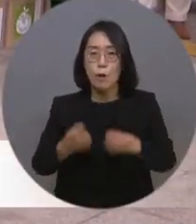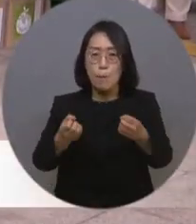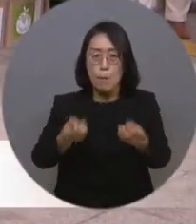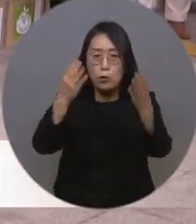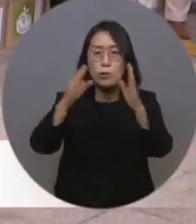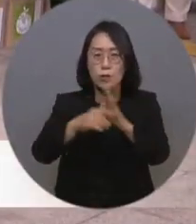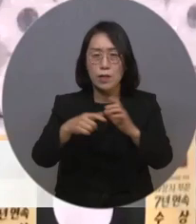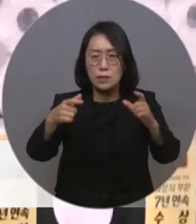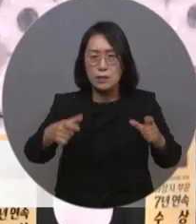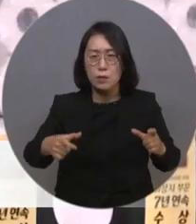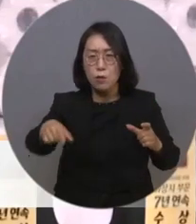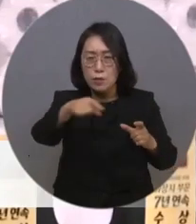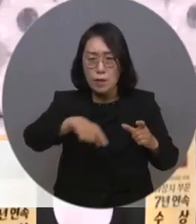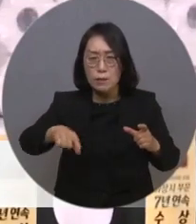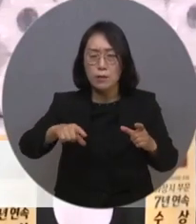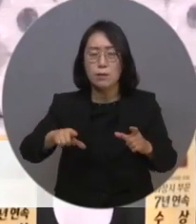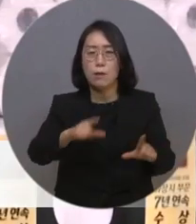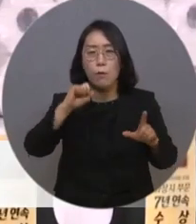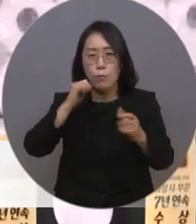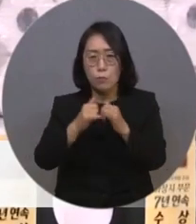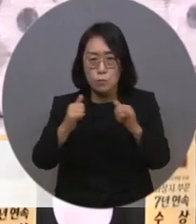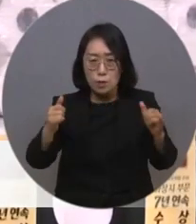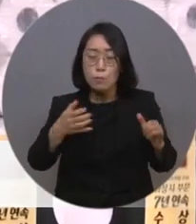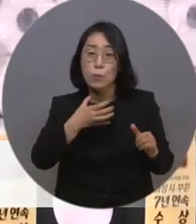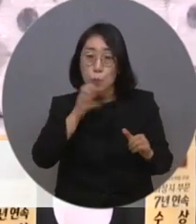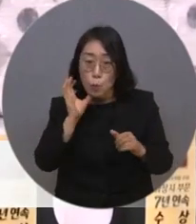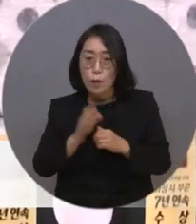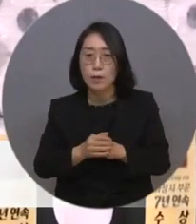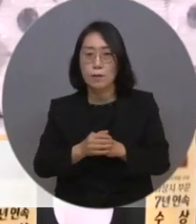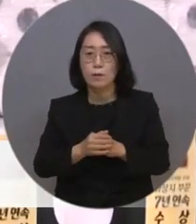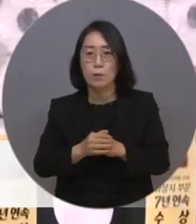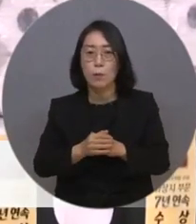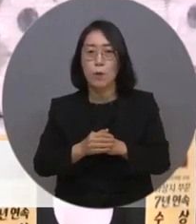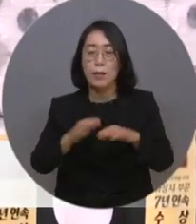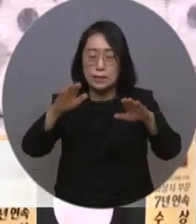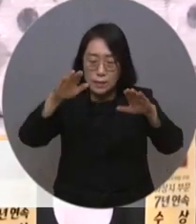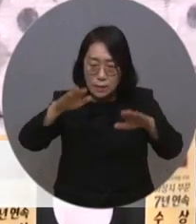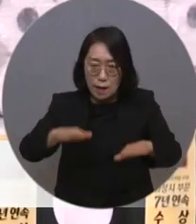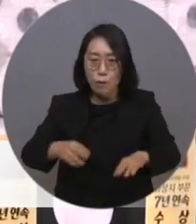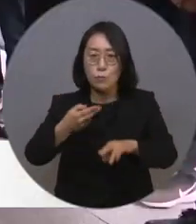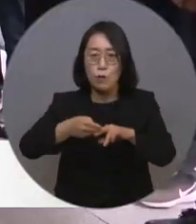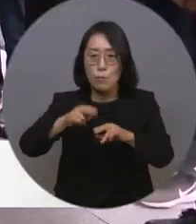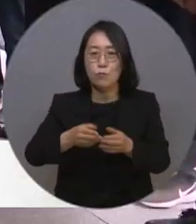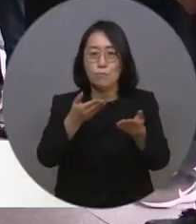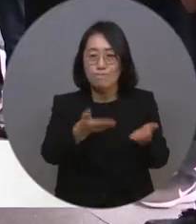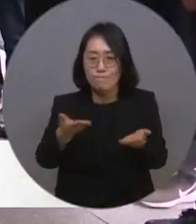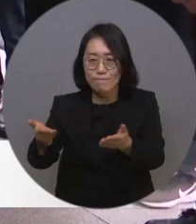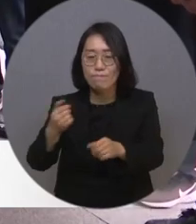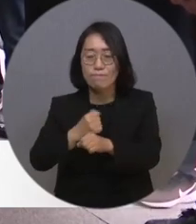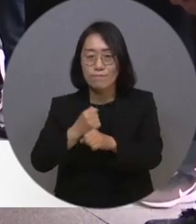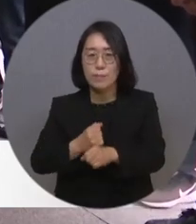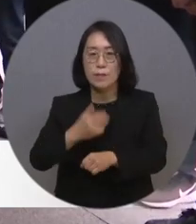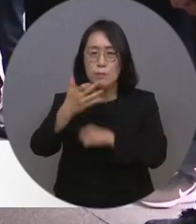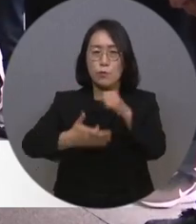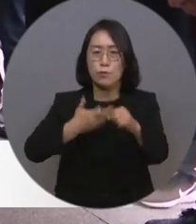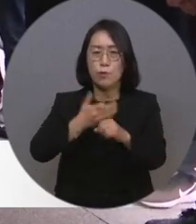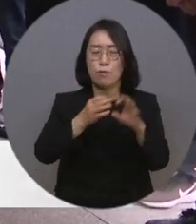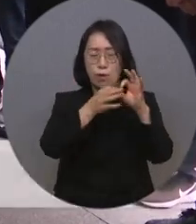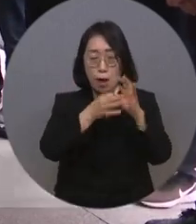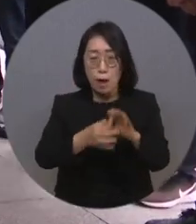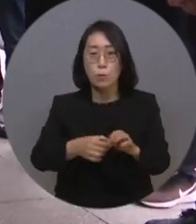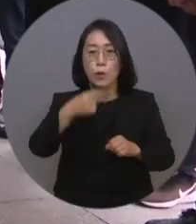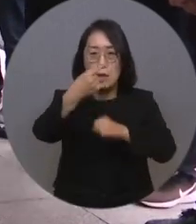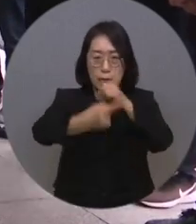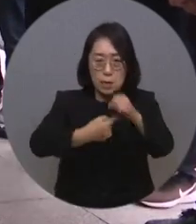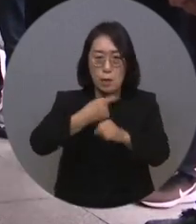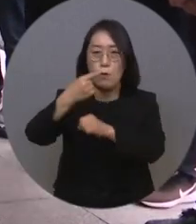맞아 지역 취약계층 어르신을 찾아뵙고 세배와 덕담도 나누면서 선물을 드리는 행사로 19년째 해마다 열리고